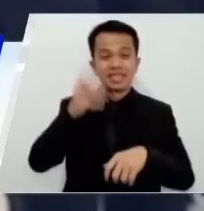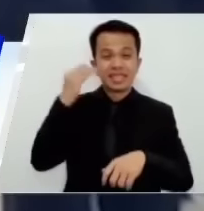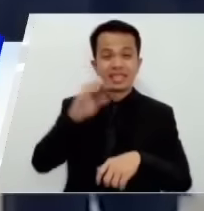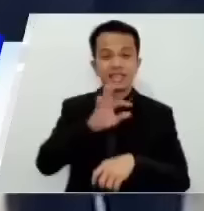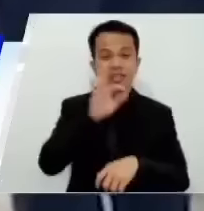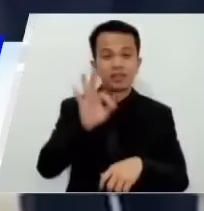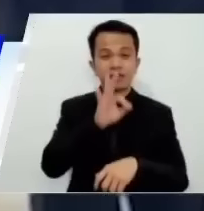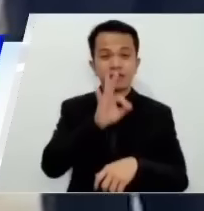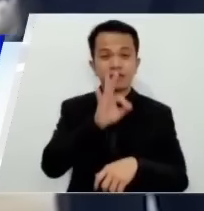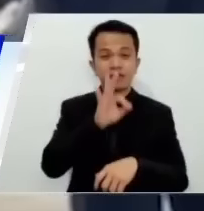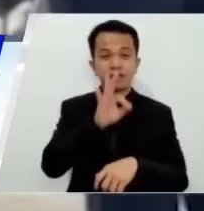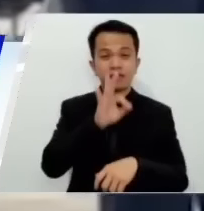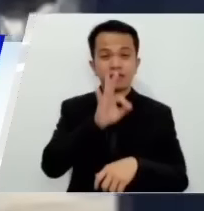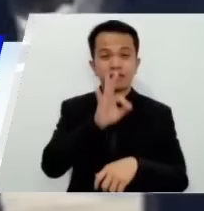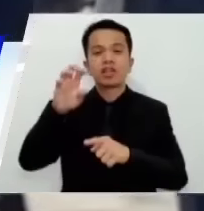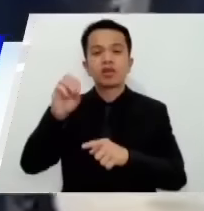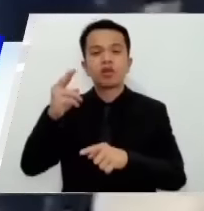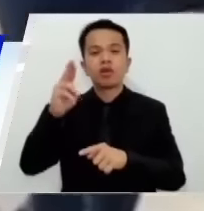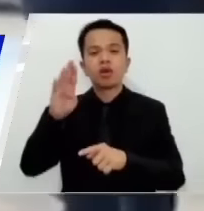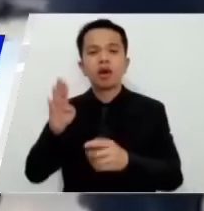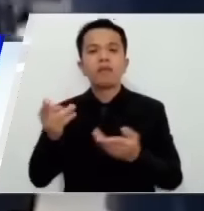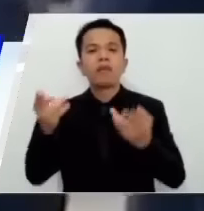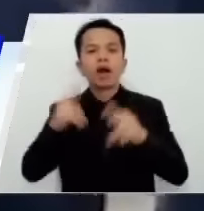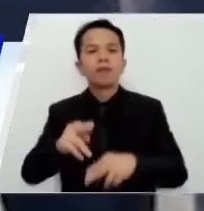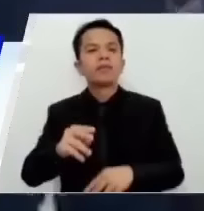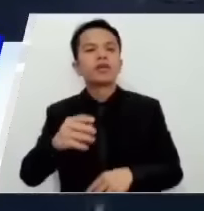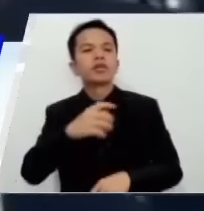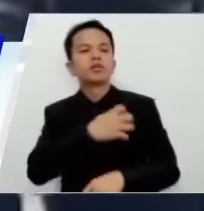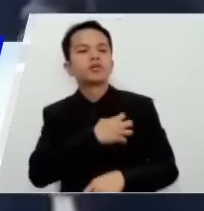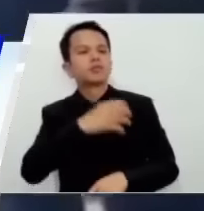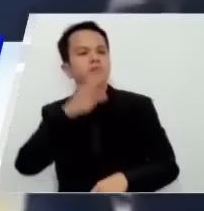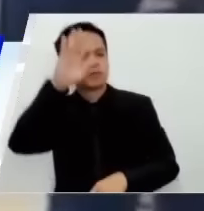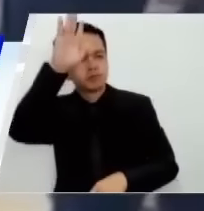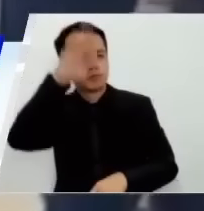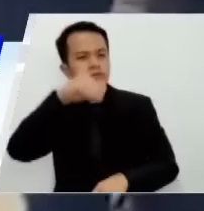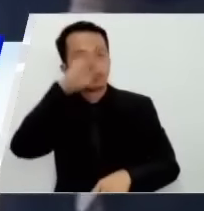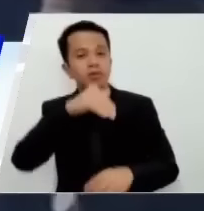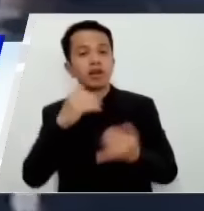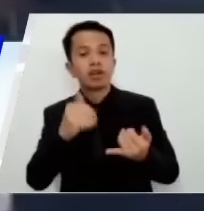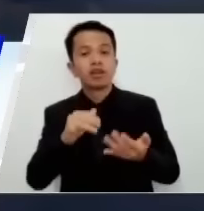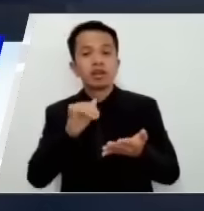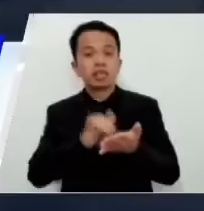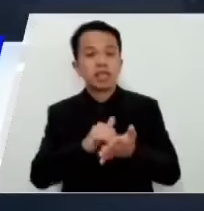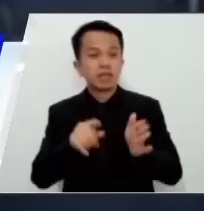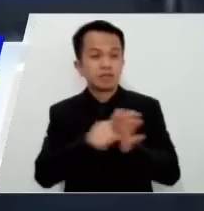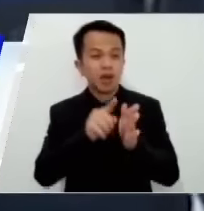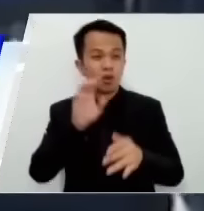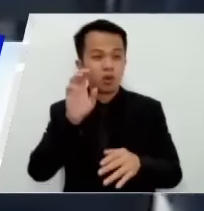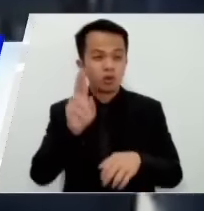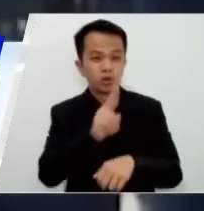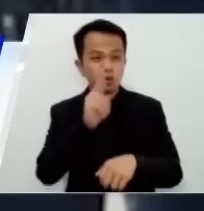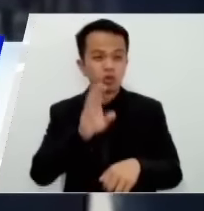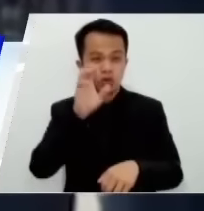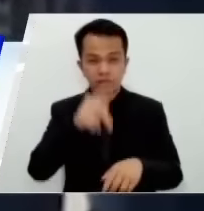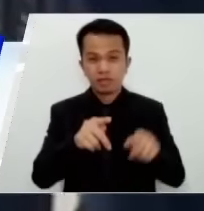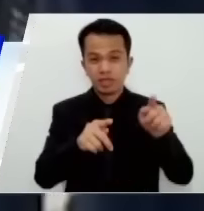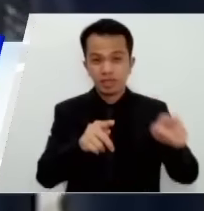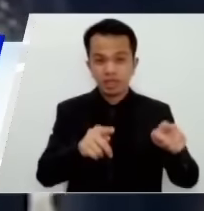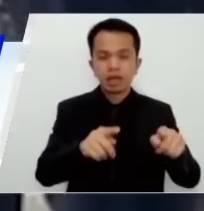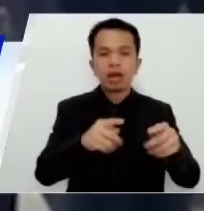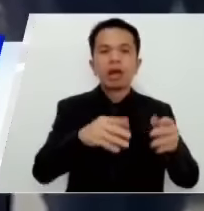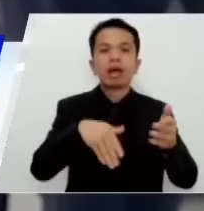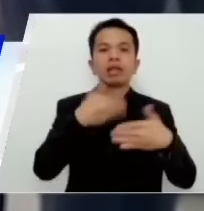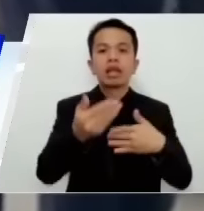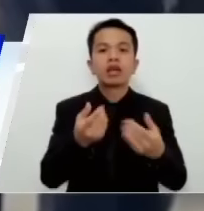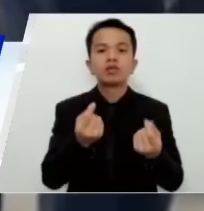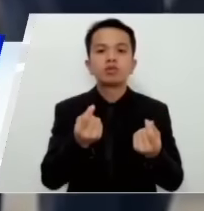patungong Tandang Sora nang parahin siya ng enforcer nung unay paglabag sa pag gamit ng cellphone ang inaakusa sa kanya sunod naman ay hindi raw siya